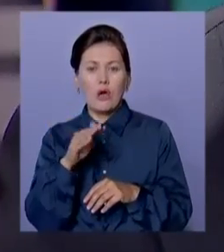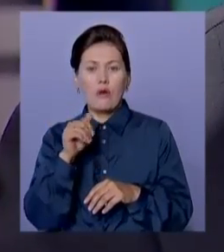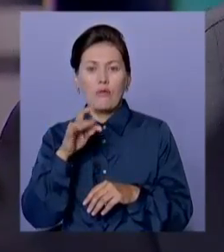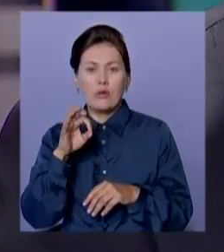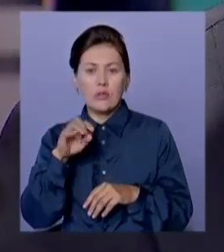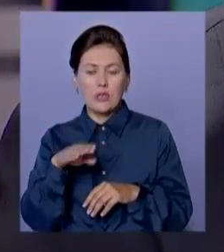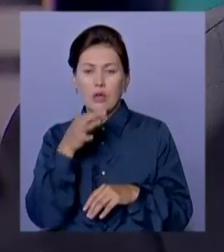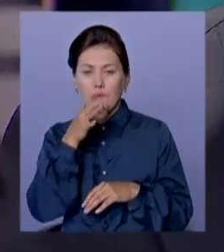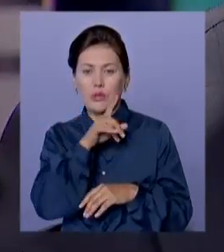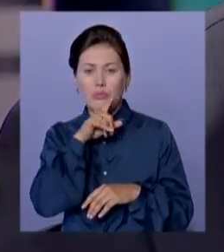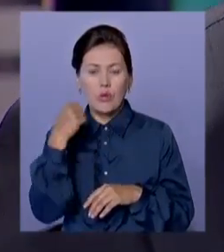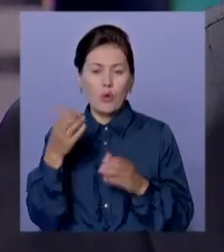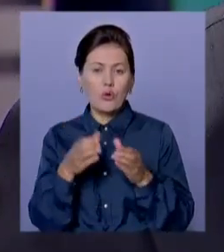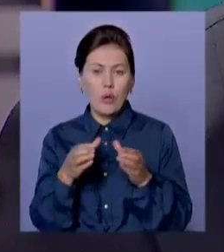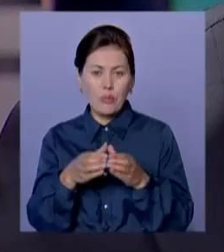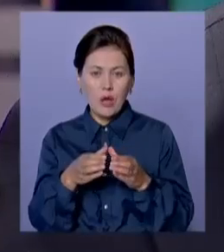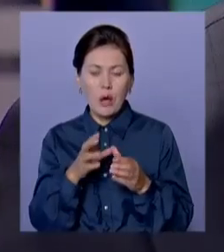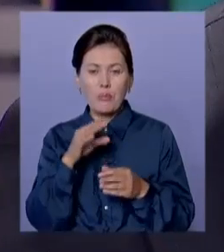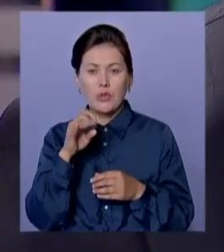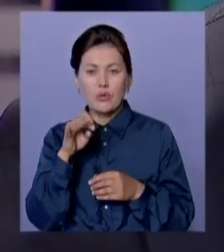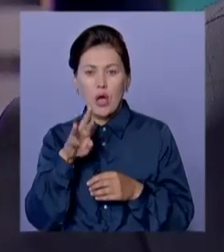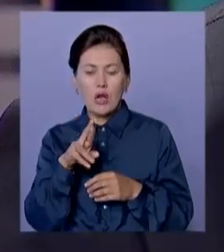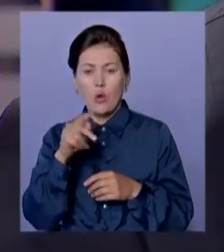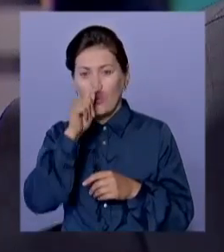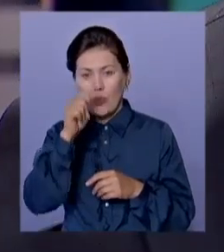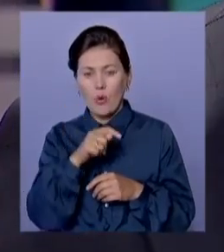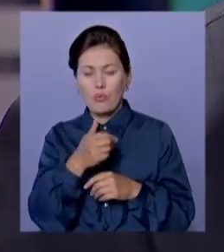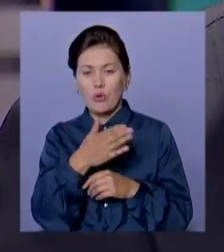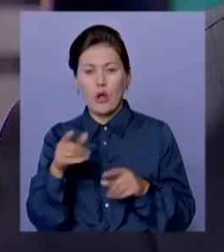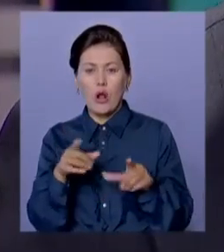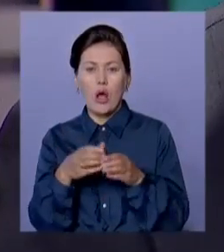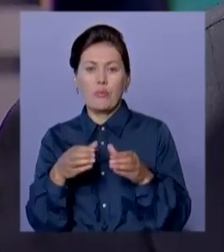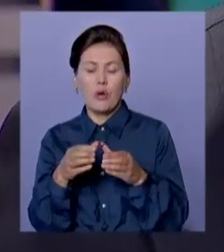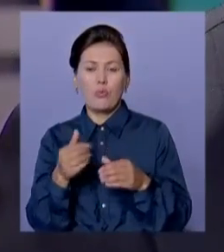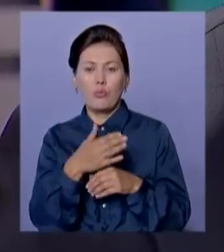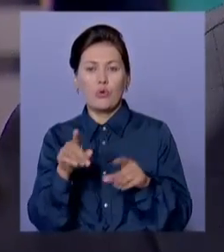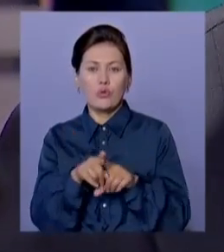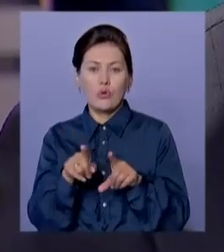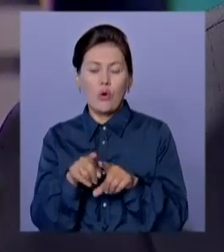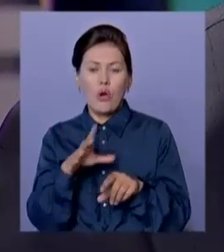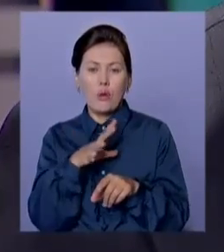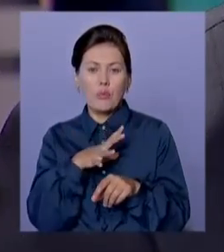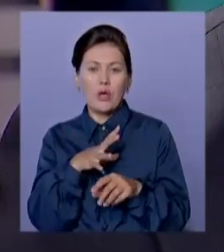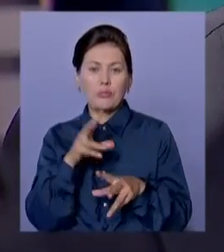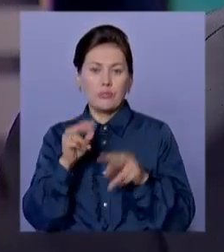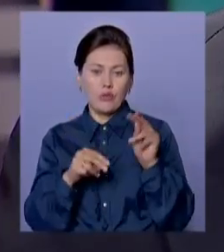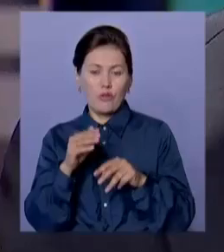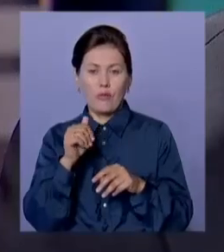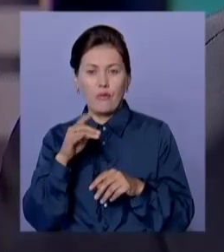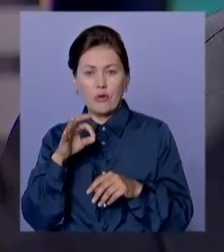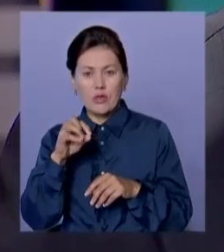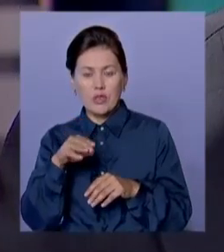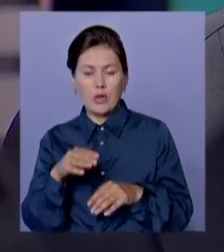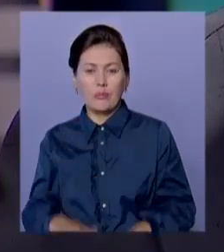айта келсек, Ресей құрамасы, Португалия және Украина құрамасы осы турнирдің фавориттары болды деп есептелген. Бірақ